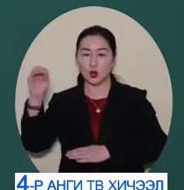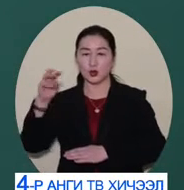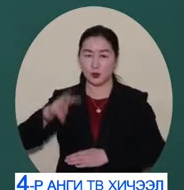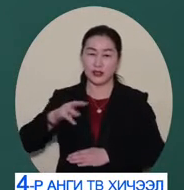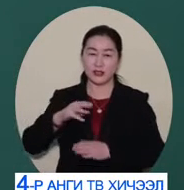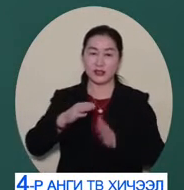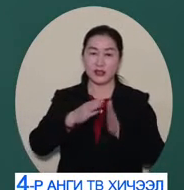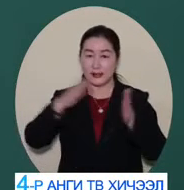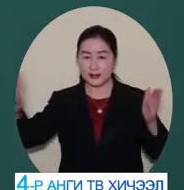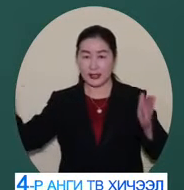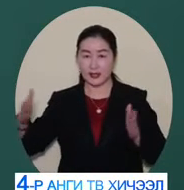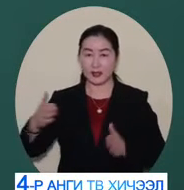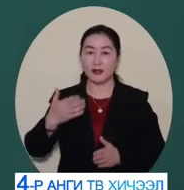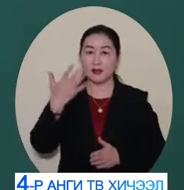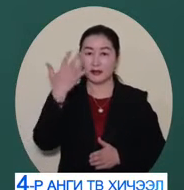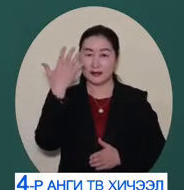Гурунзуу метр зайг.